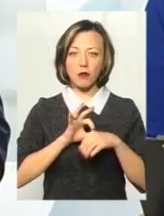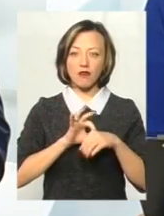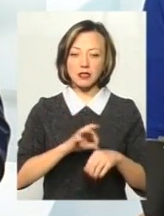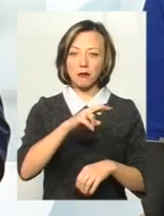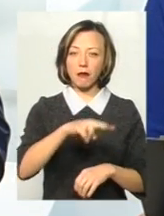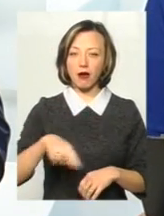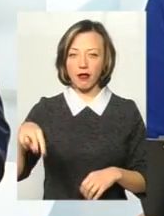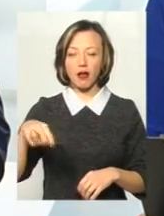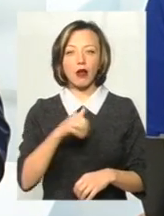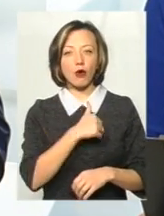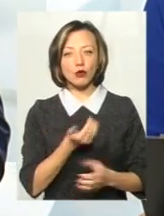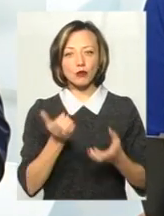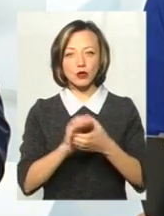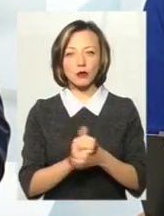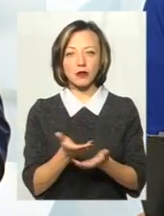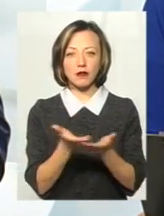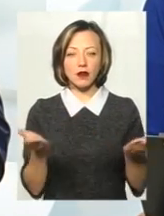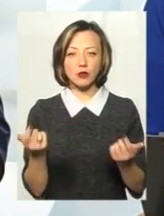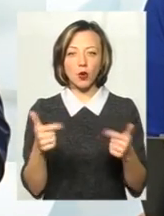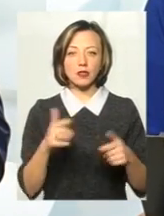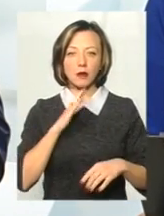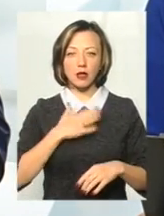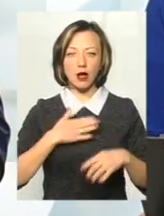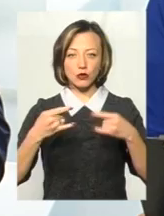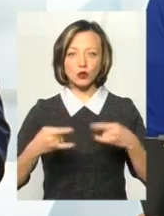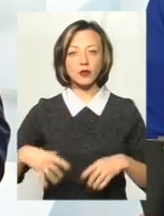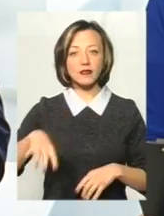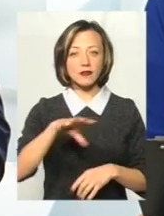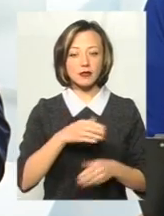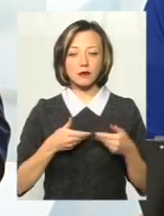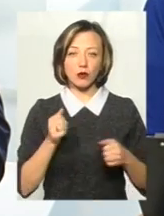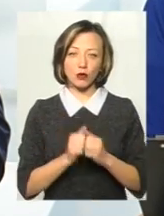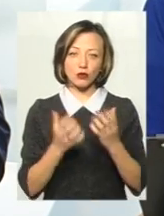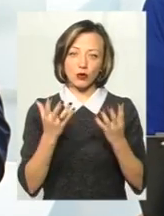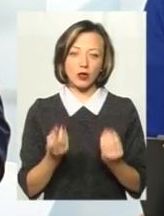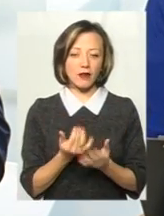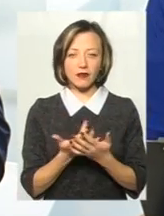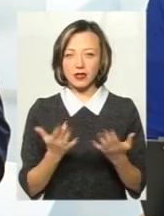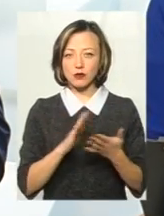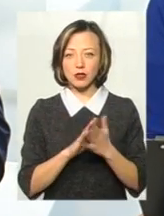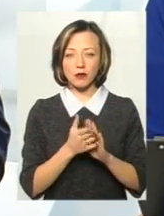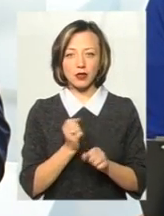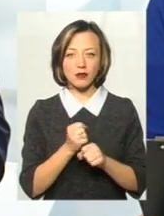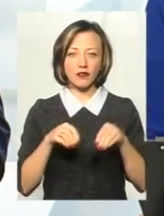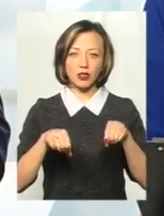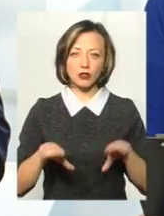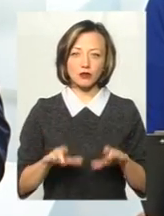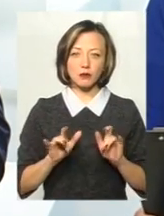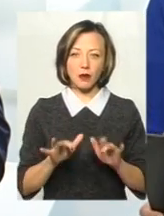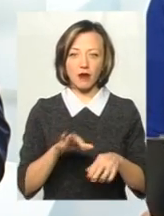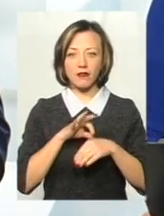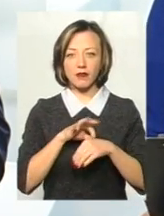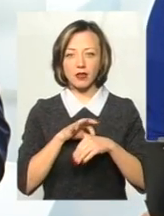паралелі. Хочу познайомити вас з гостями нашої студії. Всі ми кожного дня у різному статусі працюємо, вирішуємо справи,